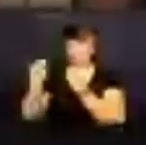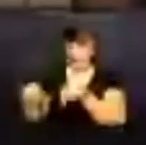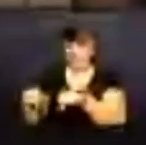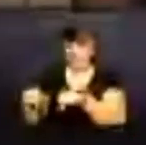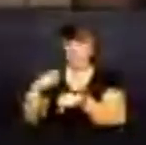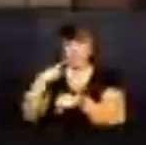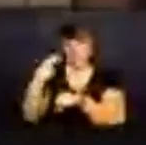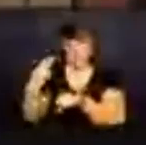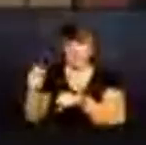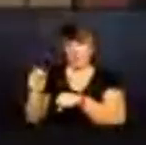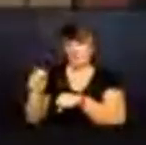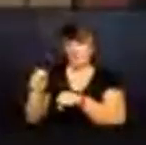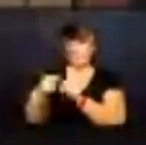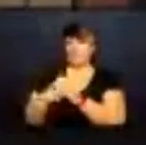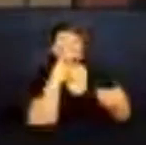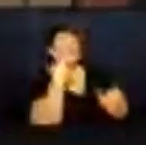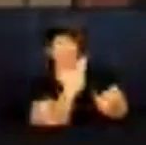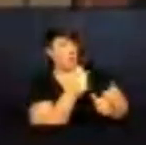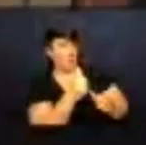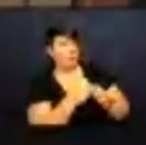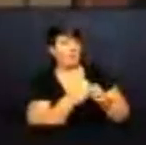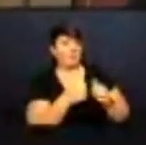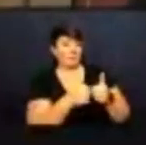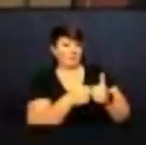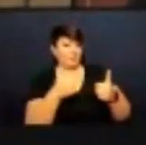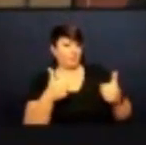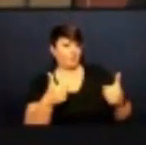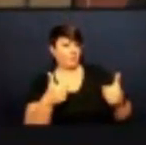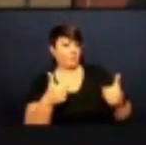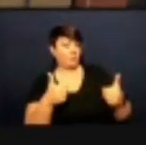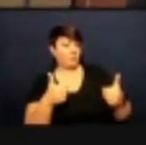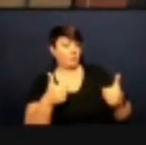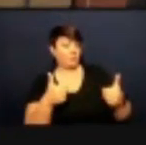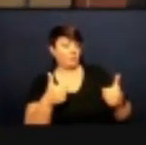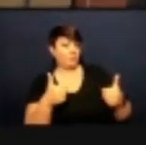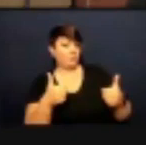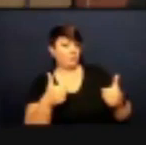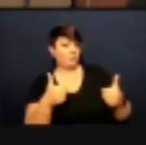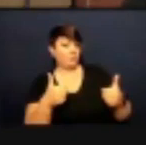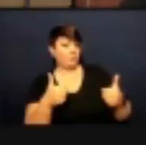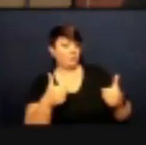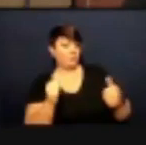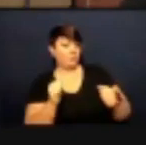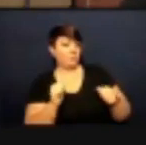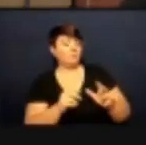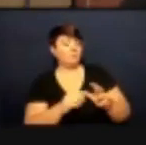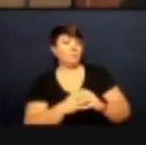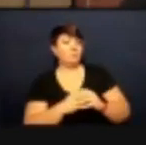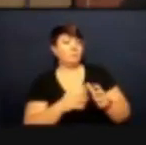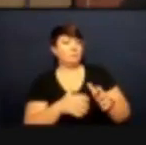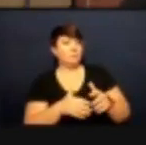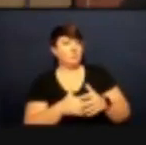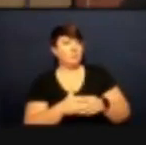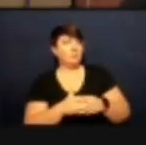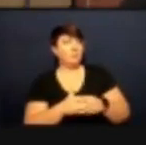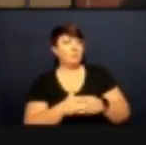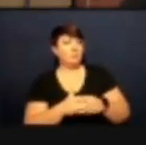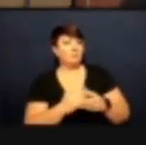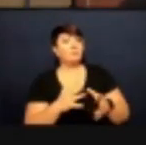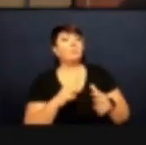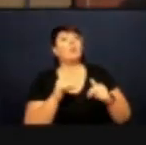students. For their high school. So eneo hili litashughulikia wanafunzi wa shule ya upili.